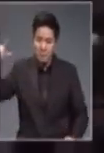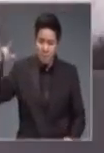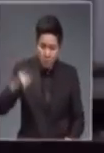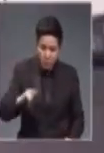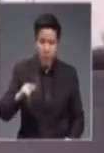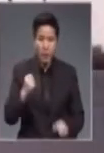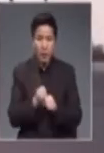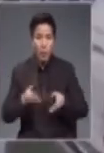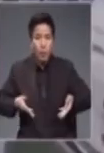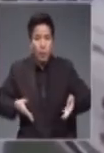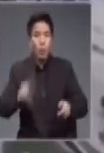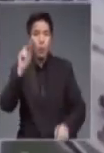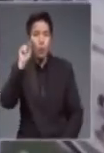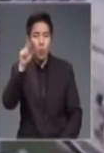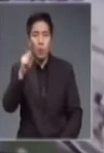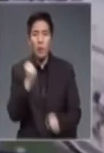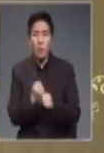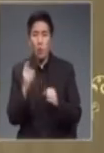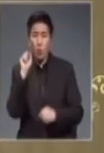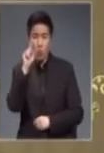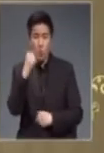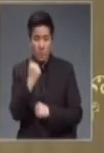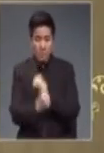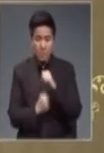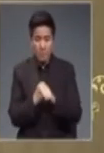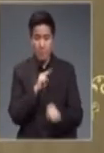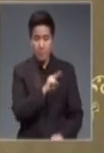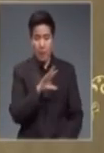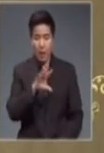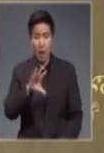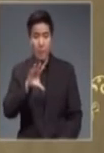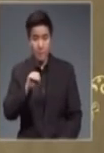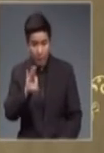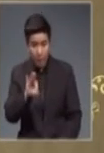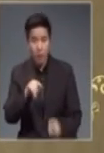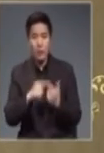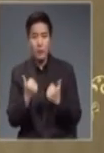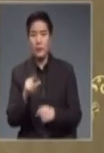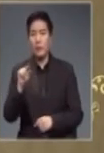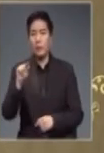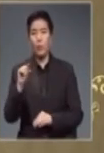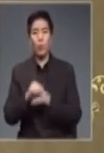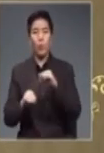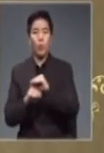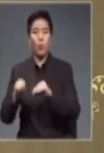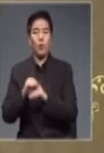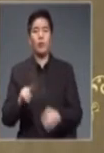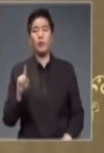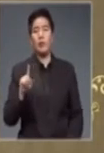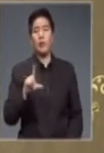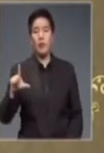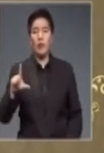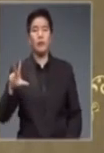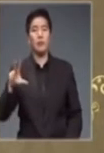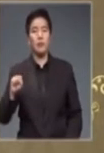เป็นต้นทั้งนี้สามารถจะสร้างความประทับใจให้แก่ธนาคารโลกจากการให้ความสำคัญในการแก้ไขปัญหาและอุปสรร